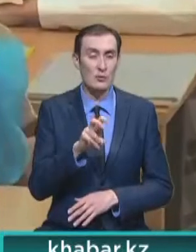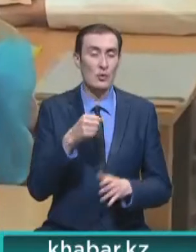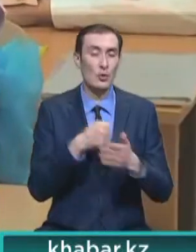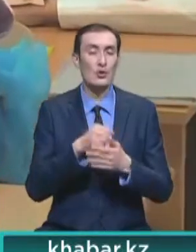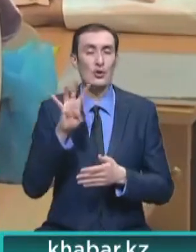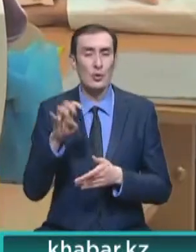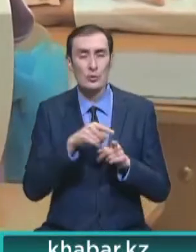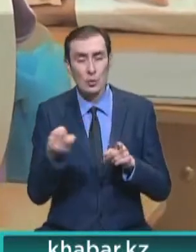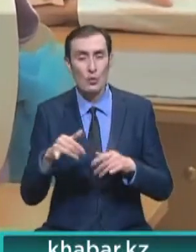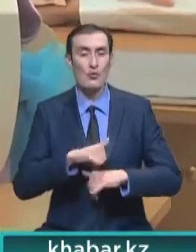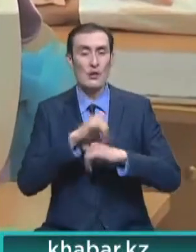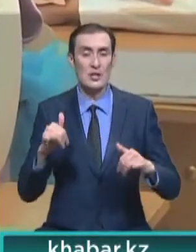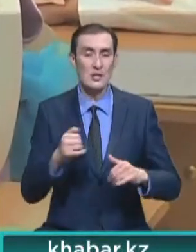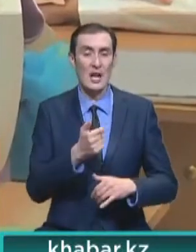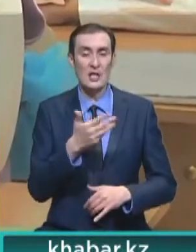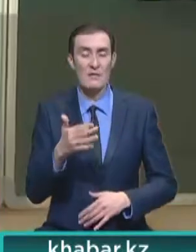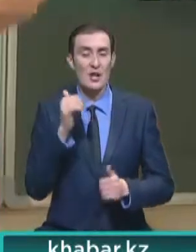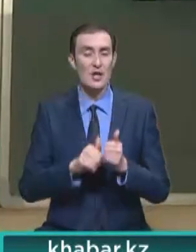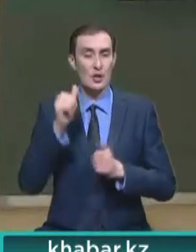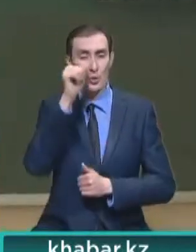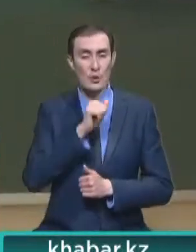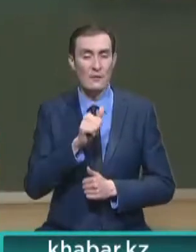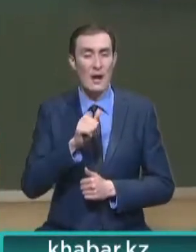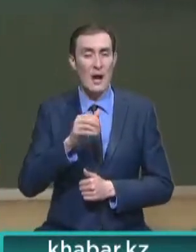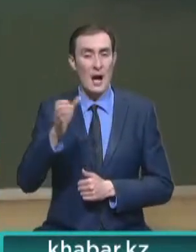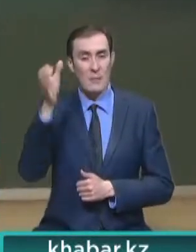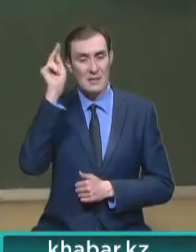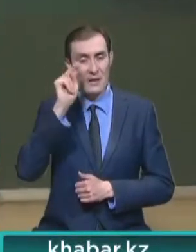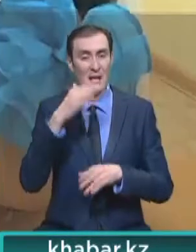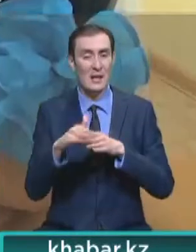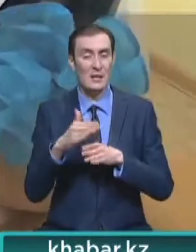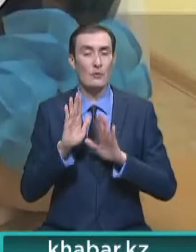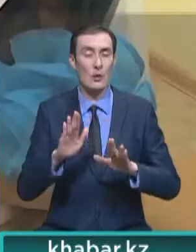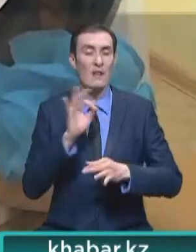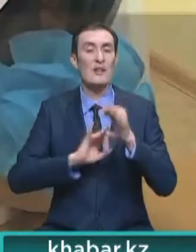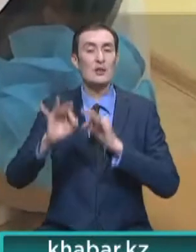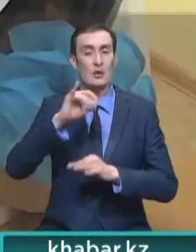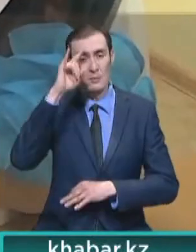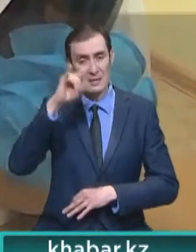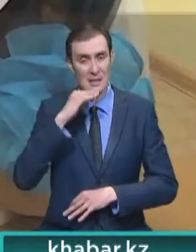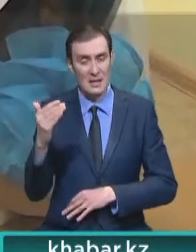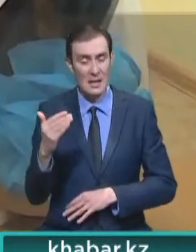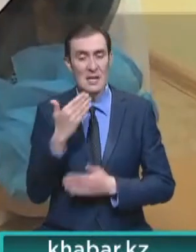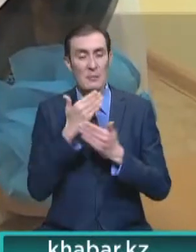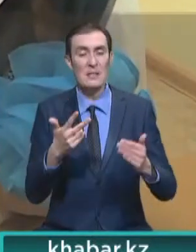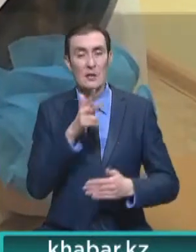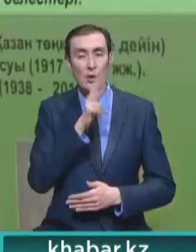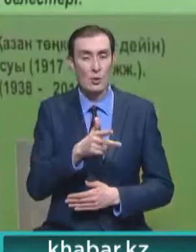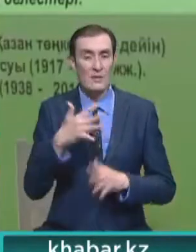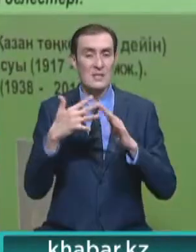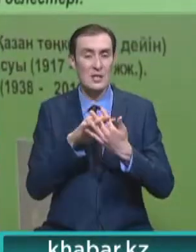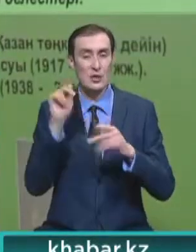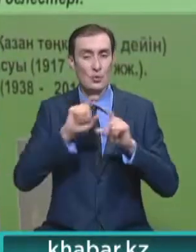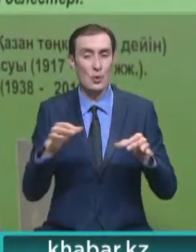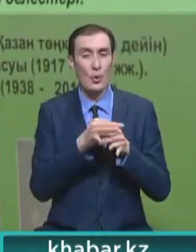400 увеличилось число ежегодных образовательных грантов только в восточном казахстане за последние три года в сельские школы